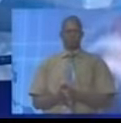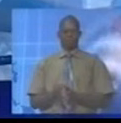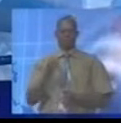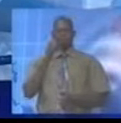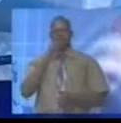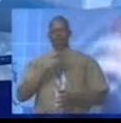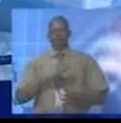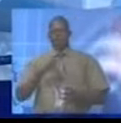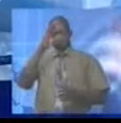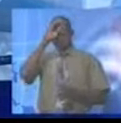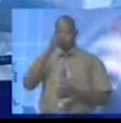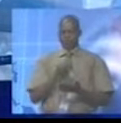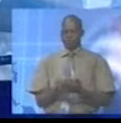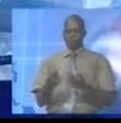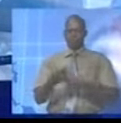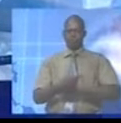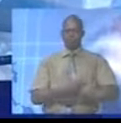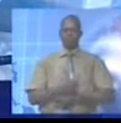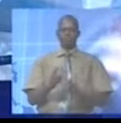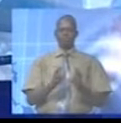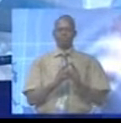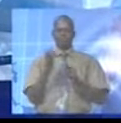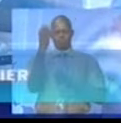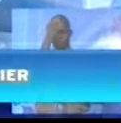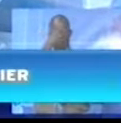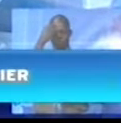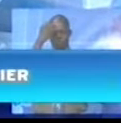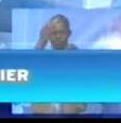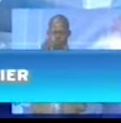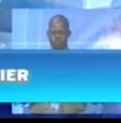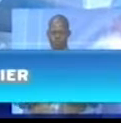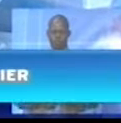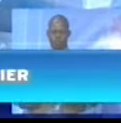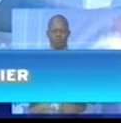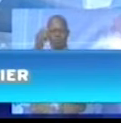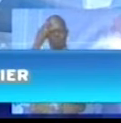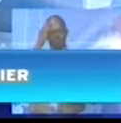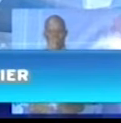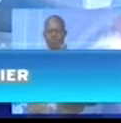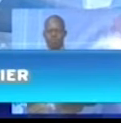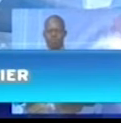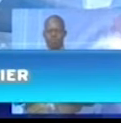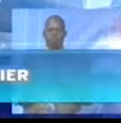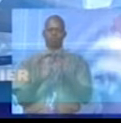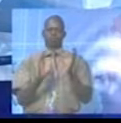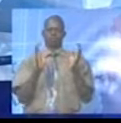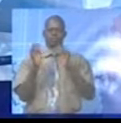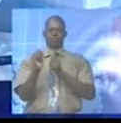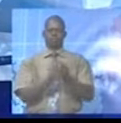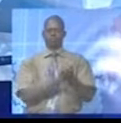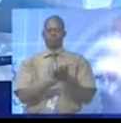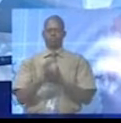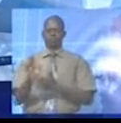Mesdames, Messieurs, bonjour à toutes et à tous. L'Union européenne décidée à accompagner le gouvernement burkinabé pour faire face à la détérioration de ses